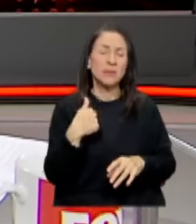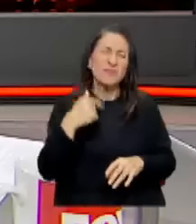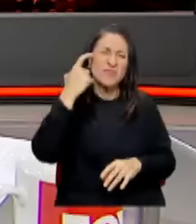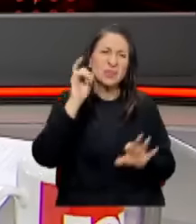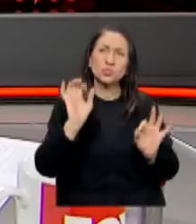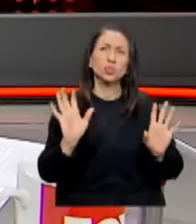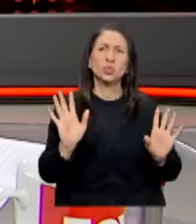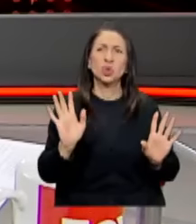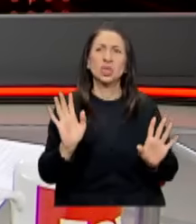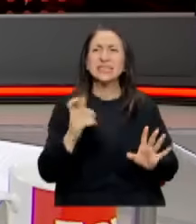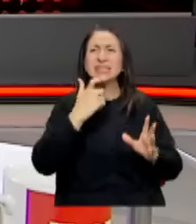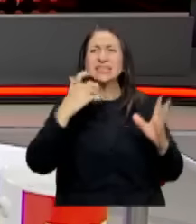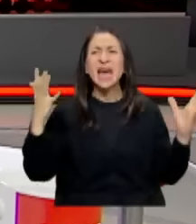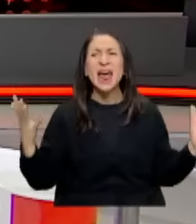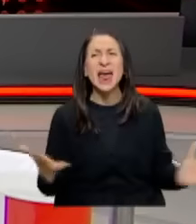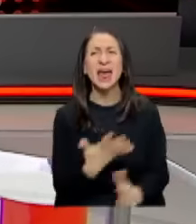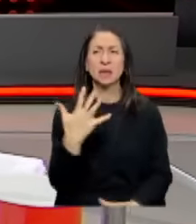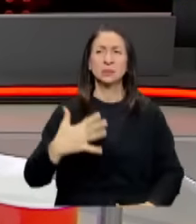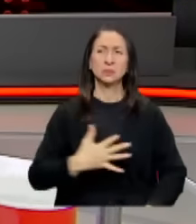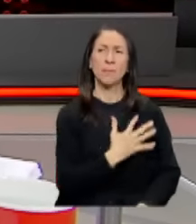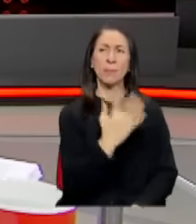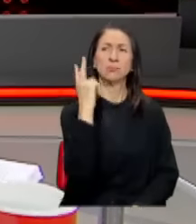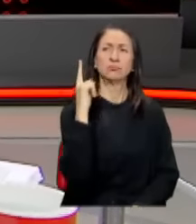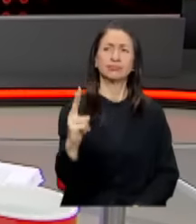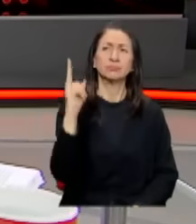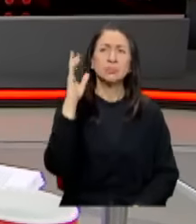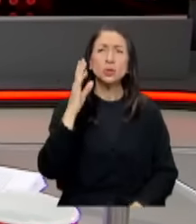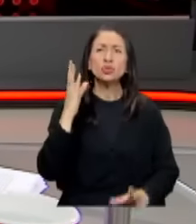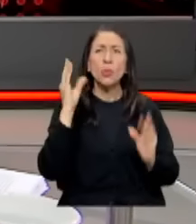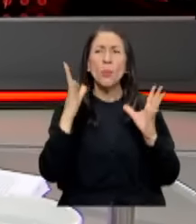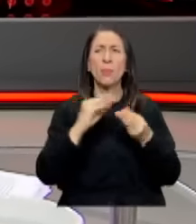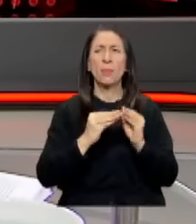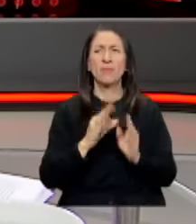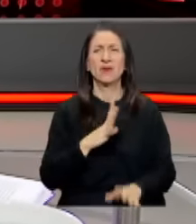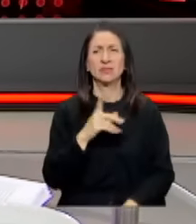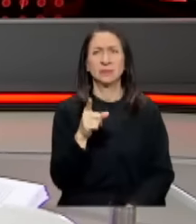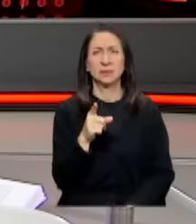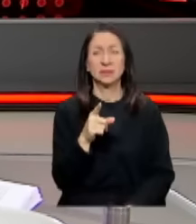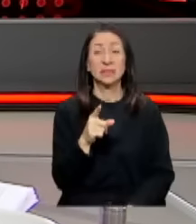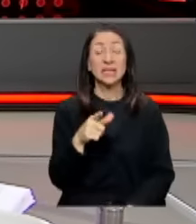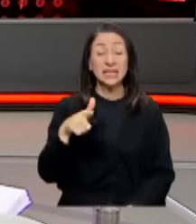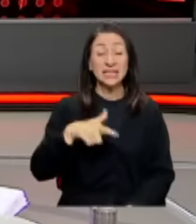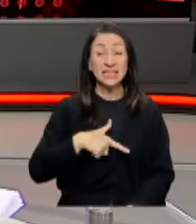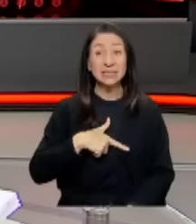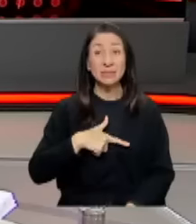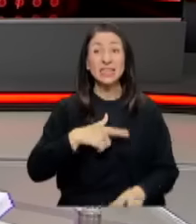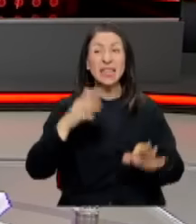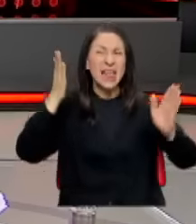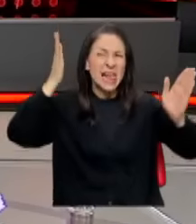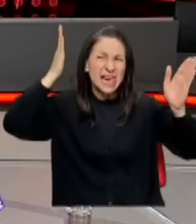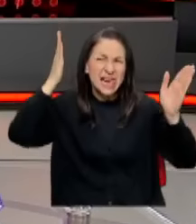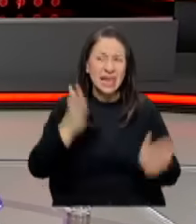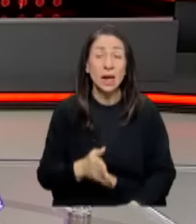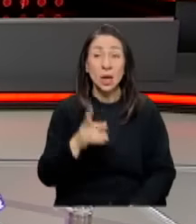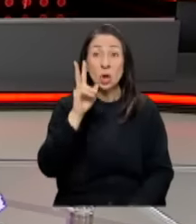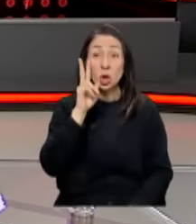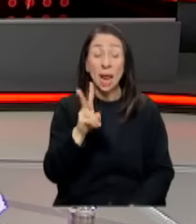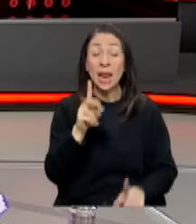kanaatim şudur. Senelerdir Cumhuriyet Halk Partisi yönetiyor. Bir yığın sorunu var. İzmir daima görene